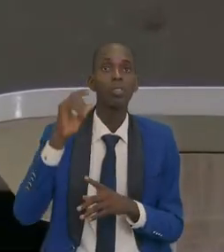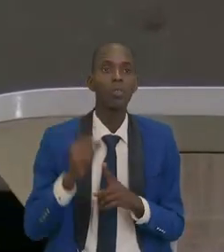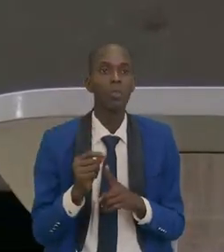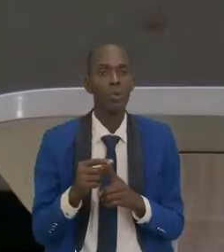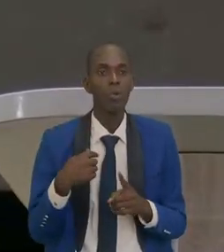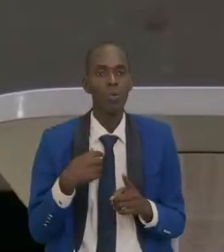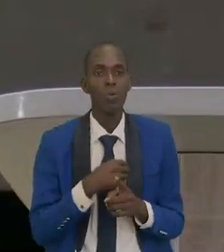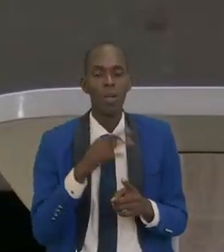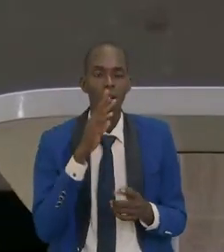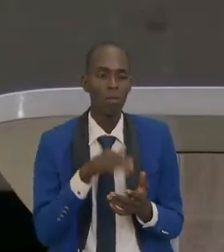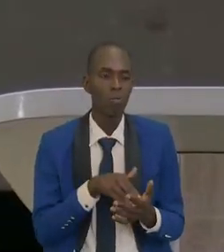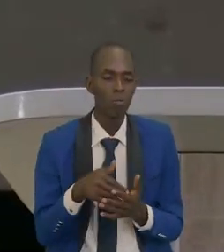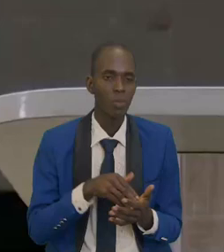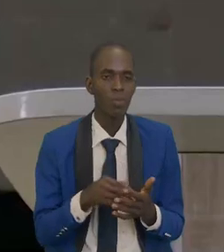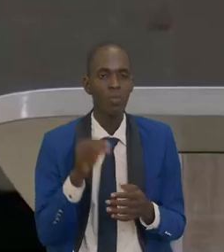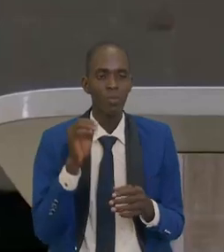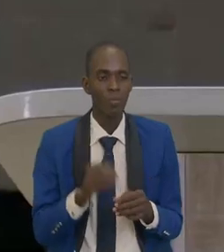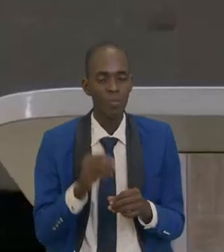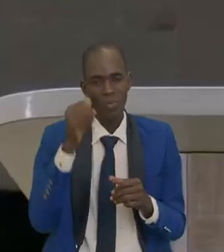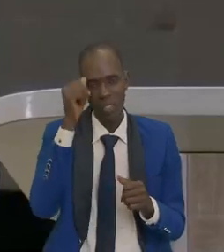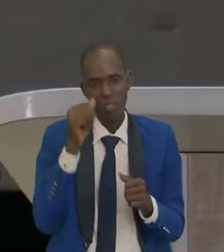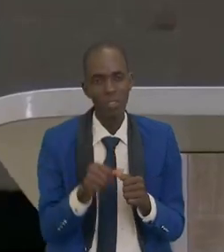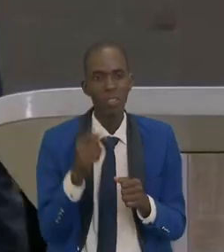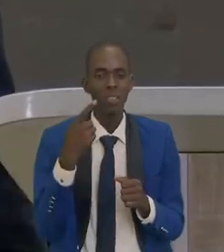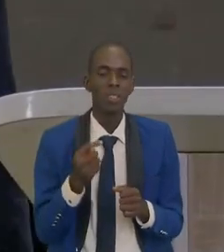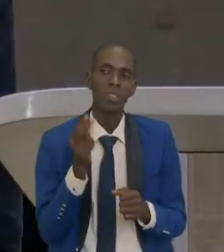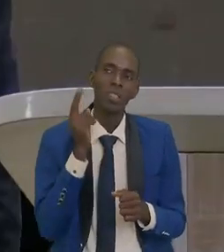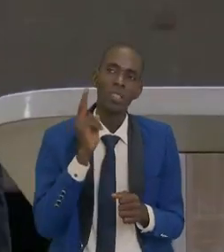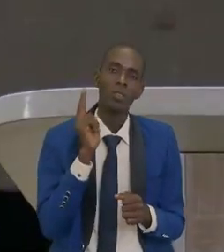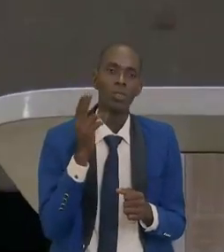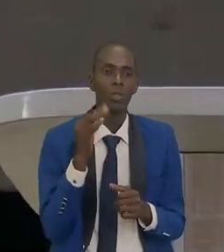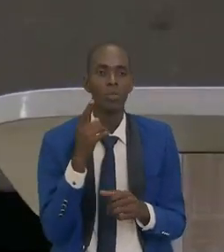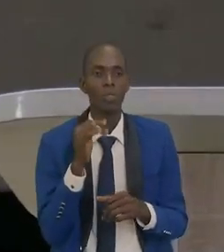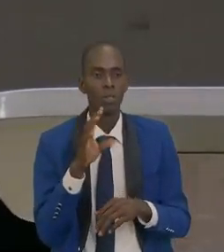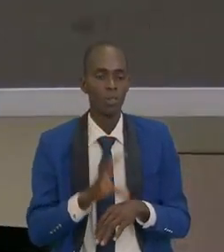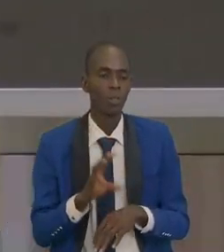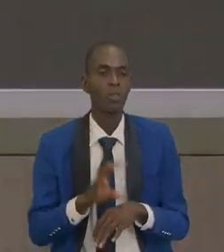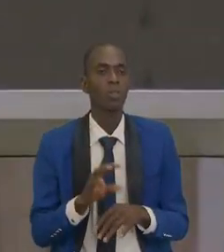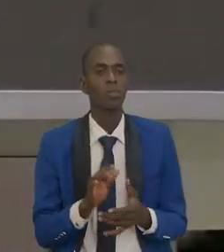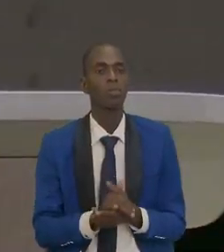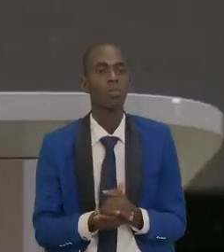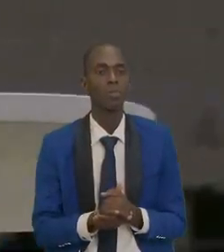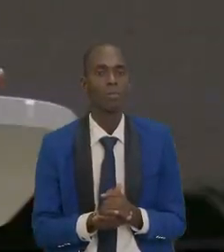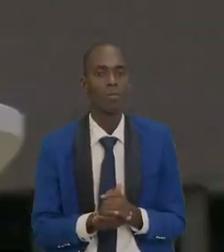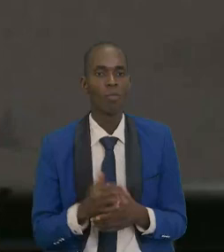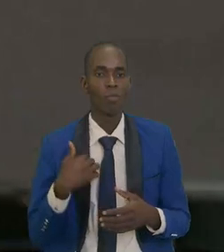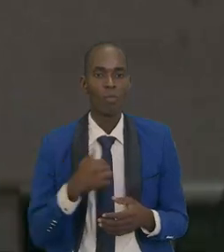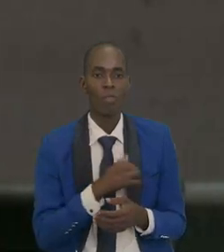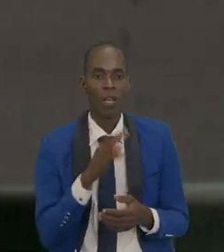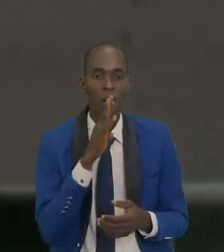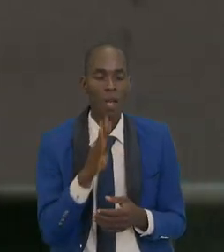lents à nous rappeler l'histoire de l'Église. Nous sommes